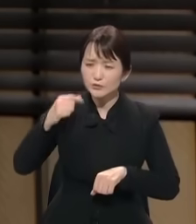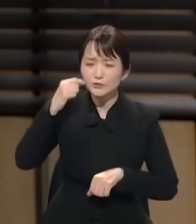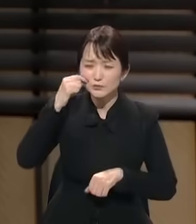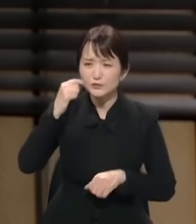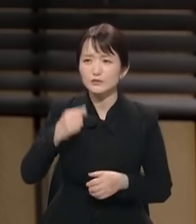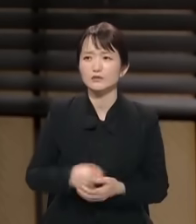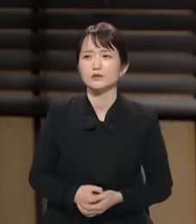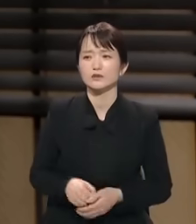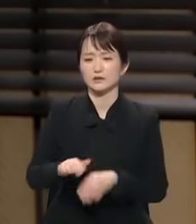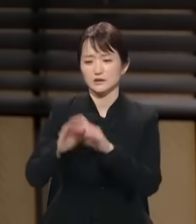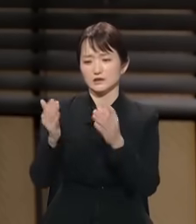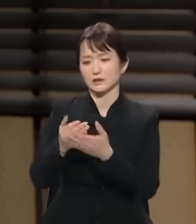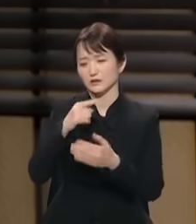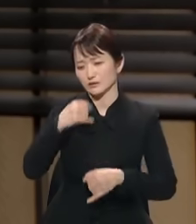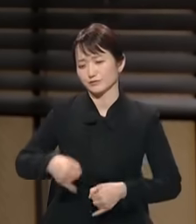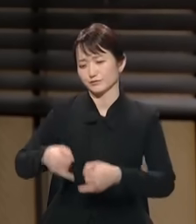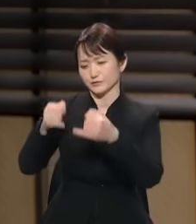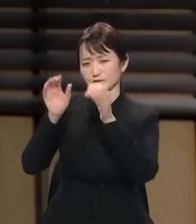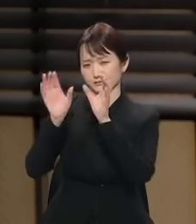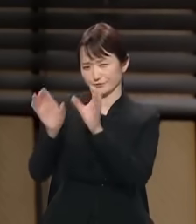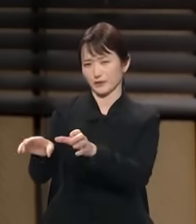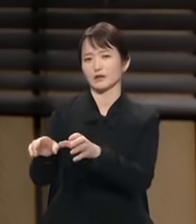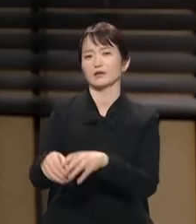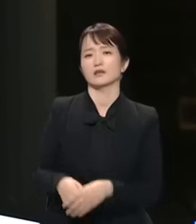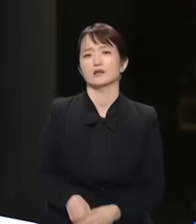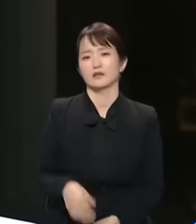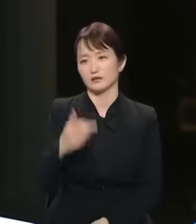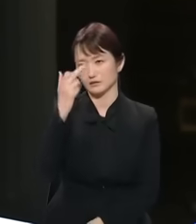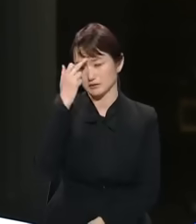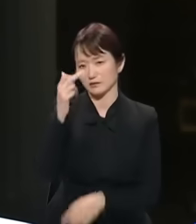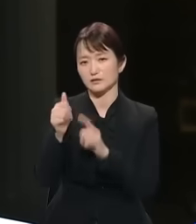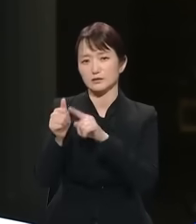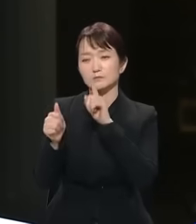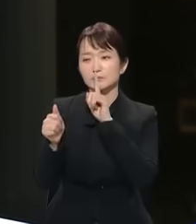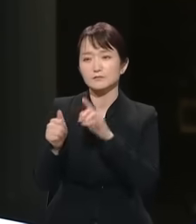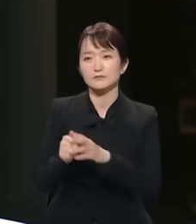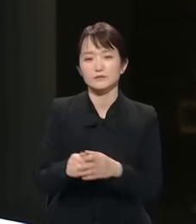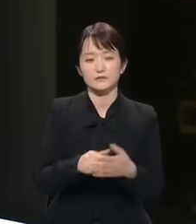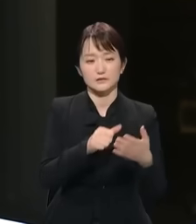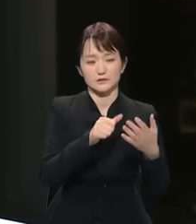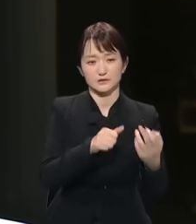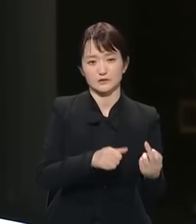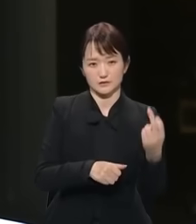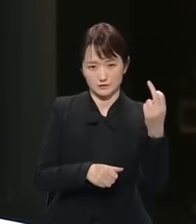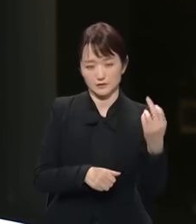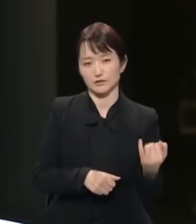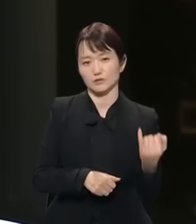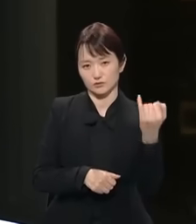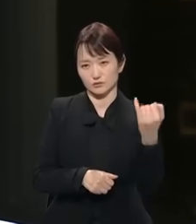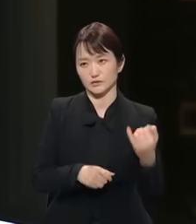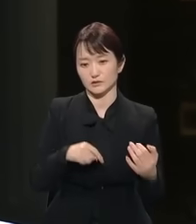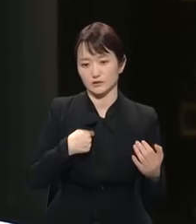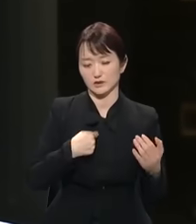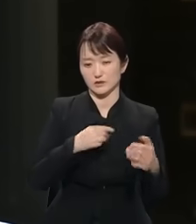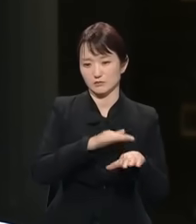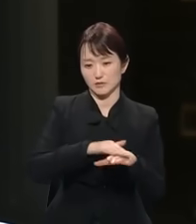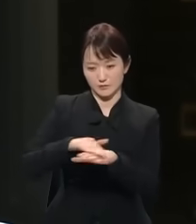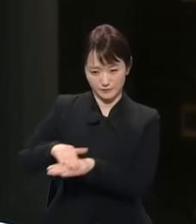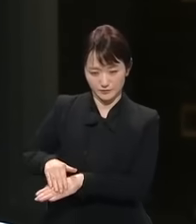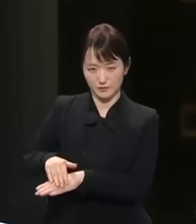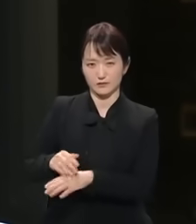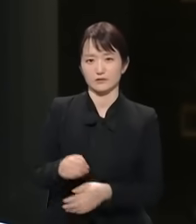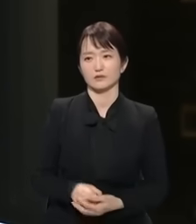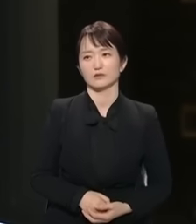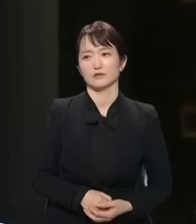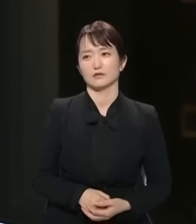그냥 다 떠안았던 거예요, 최 씨가. 자, 최 씨의 주장에 따르면 큰 형과 누나가 자기만 쏙 빼놓고 말이죠, 박 변호사님.